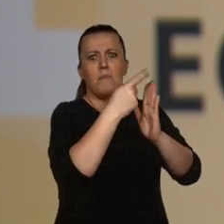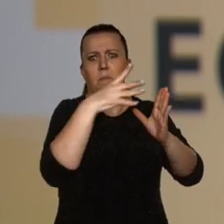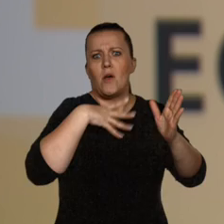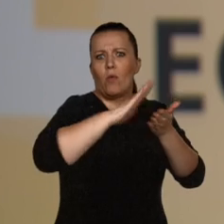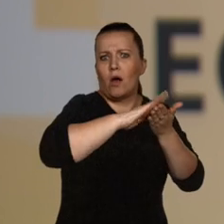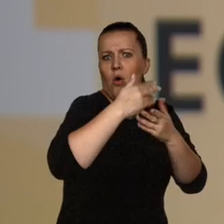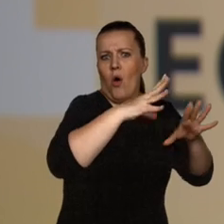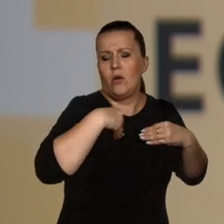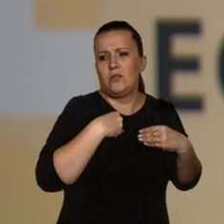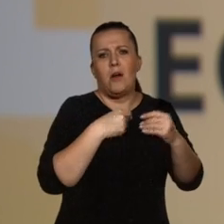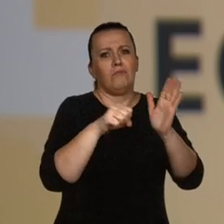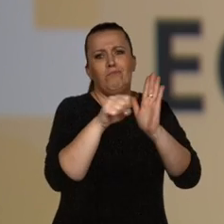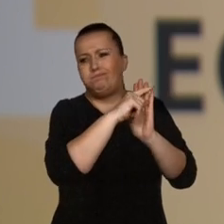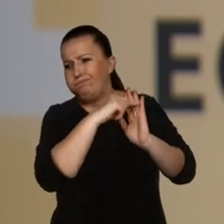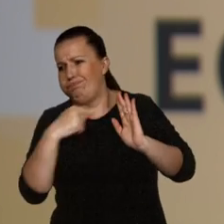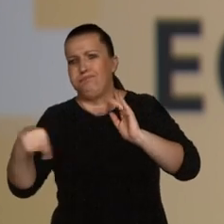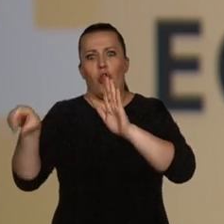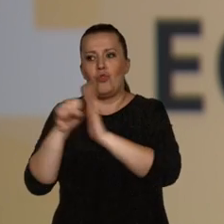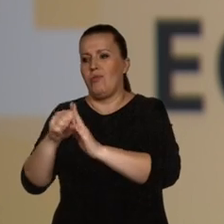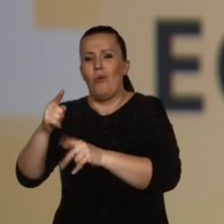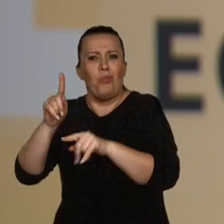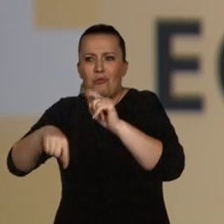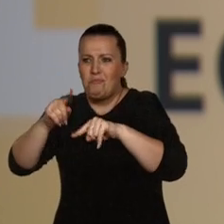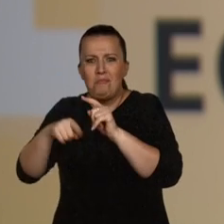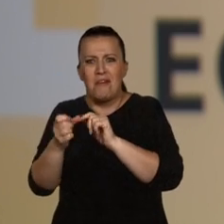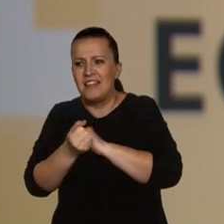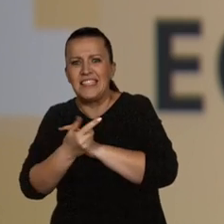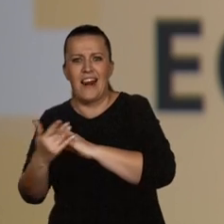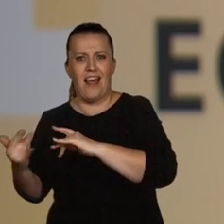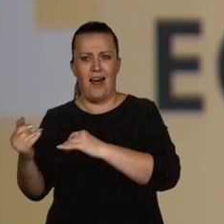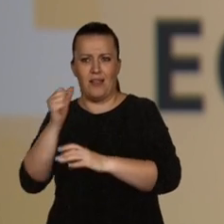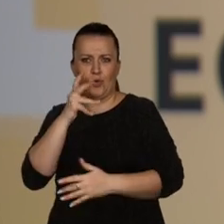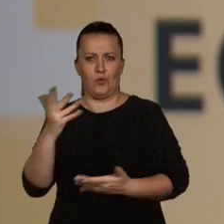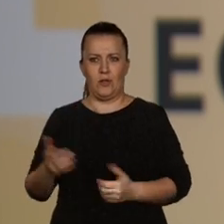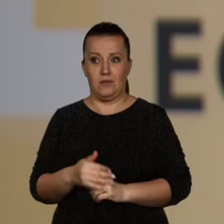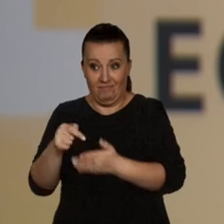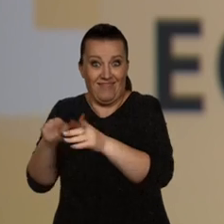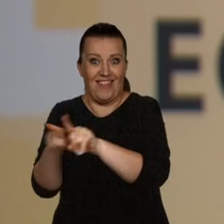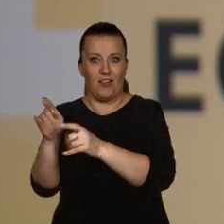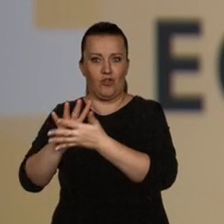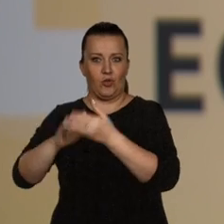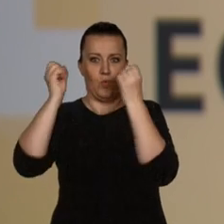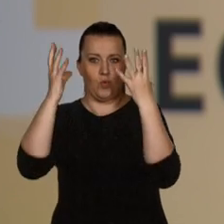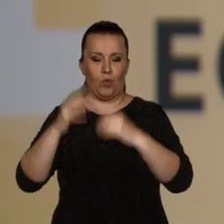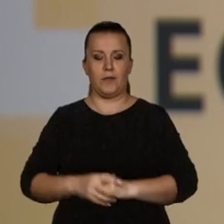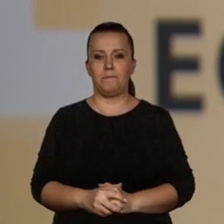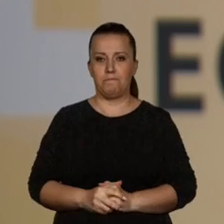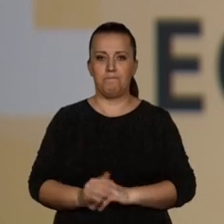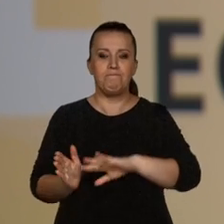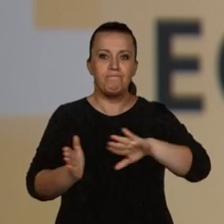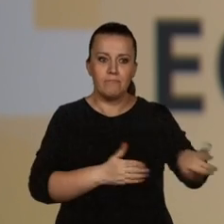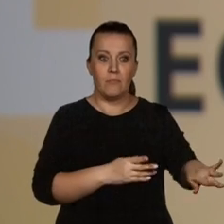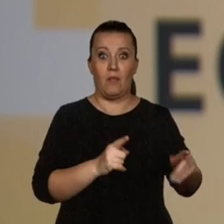światowego, po nasze codzienne telenowele, po nasze ulubione seriale. To są także teksty kultury. Tekstem kultury